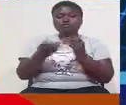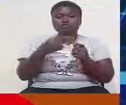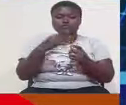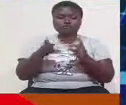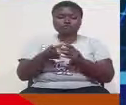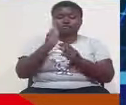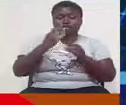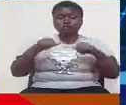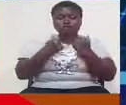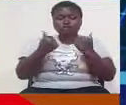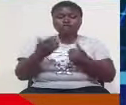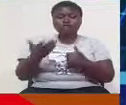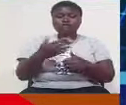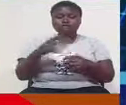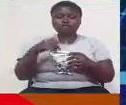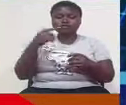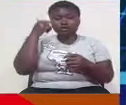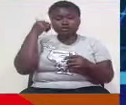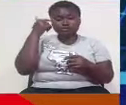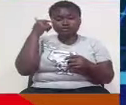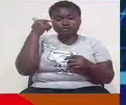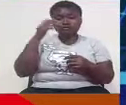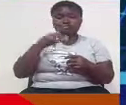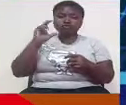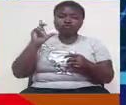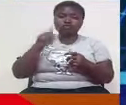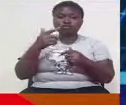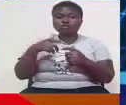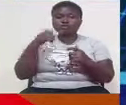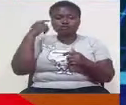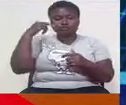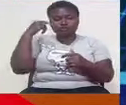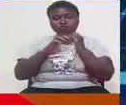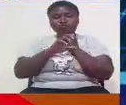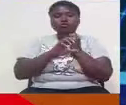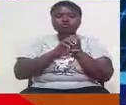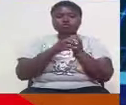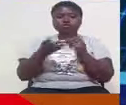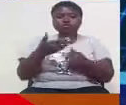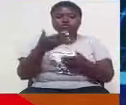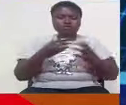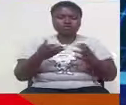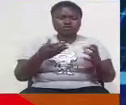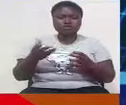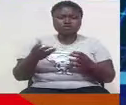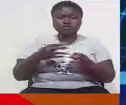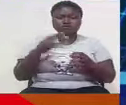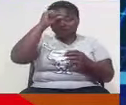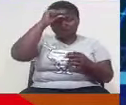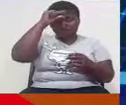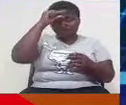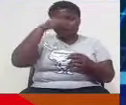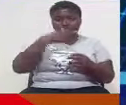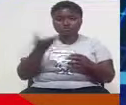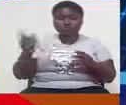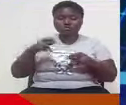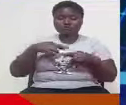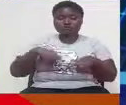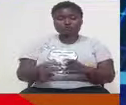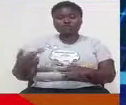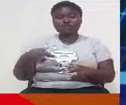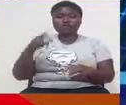osio. Dhinye wa itura ya Olomoran kauntini ya Raikipia. Leo mutafariri wa mihango yage dhirikali getaru inekia left vare